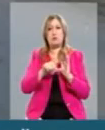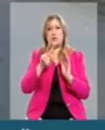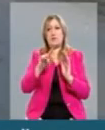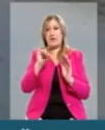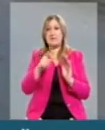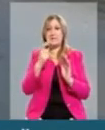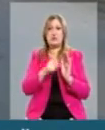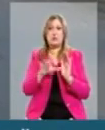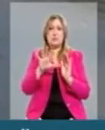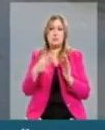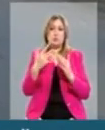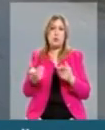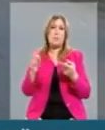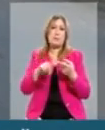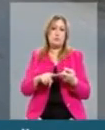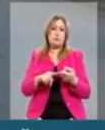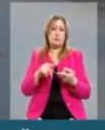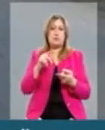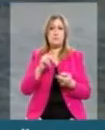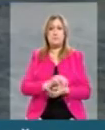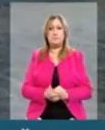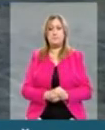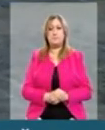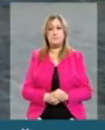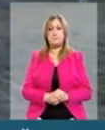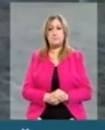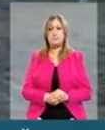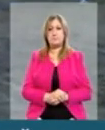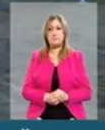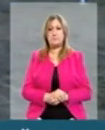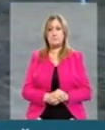165 уже подключены. Нурай Сапарбекова, Роман Попов, телеканал «Костанай».